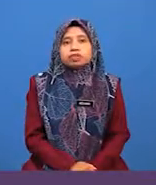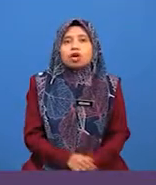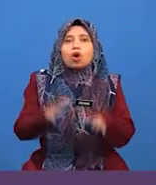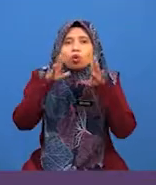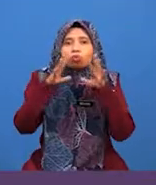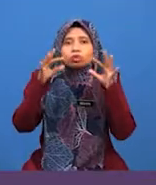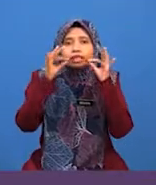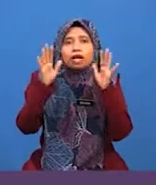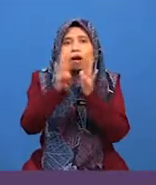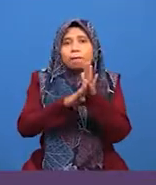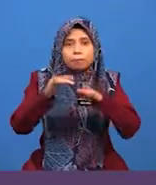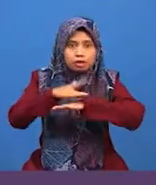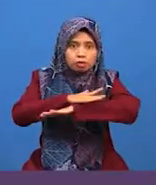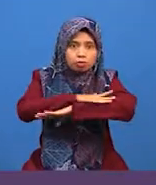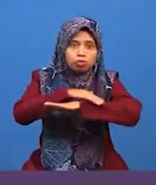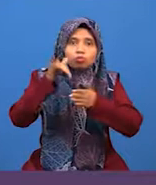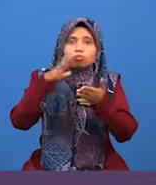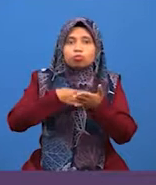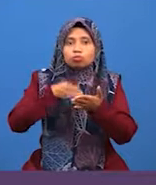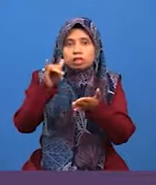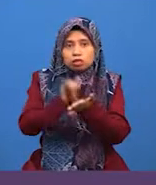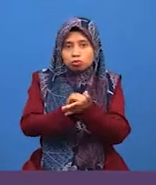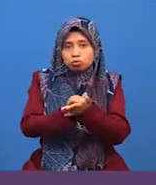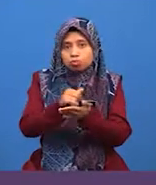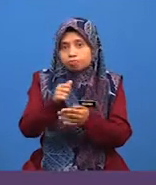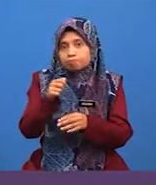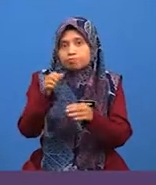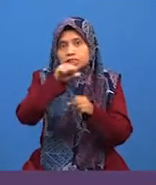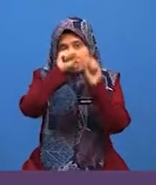Kucing berbulu putih itu ialah subjek.